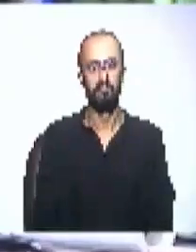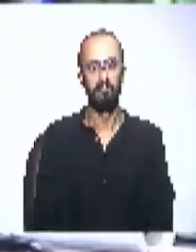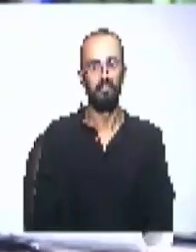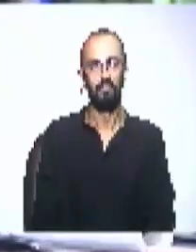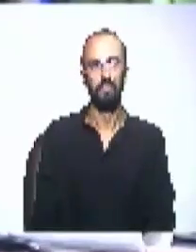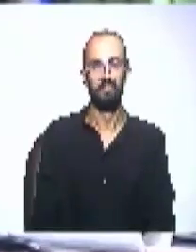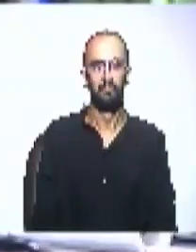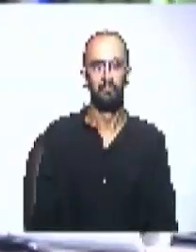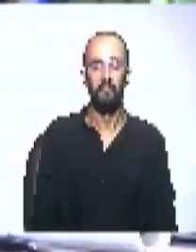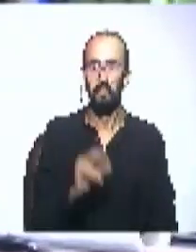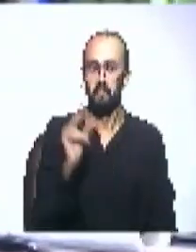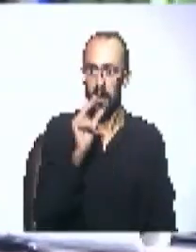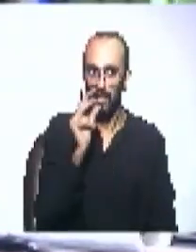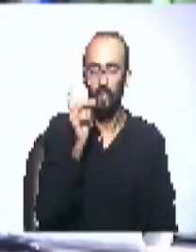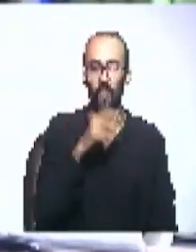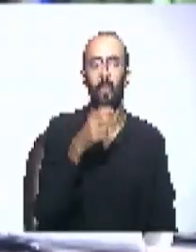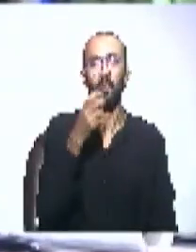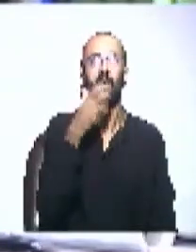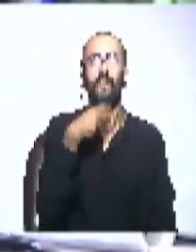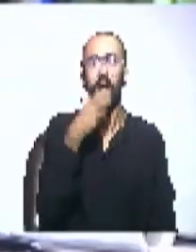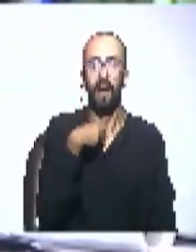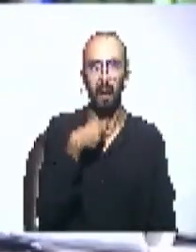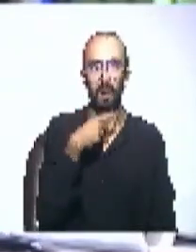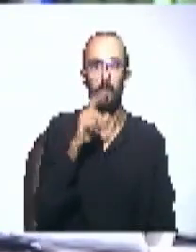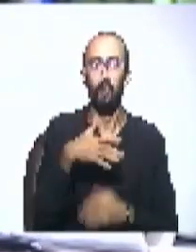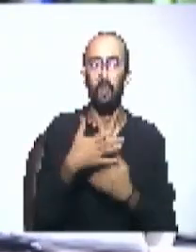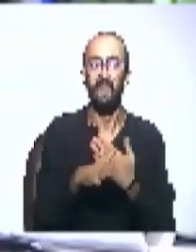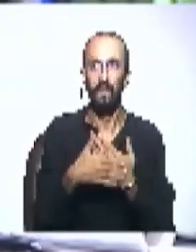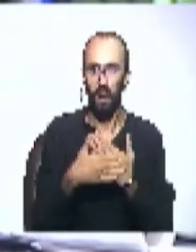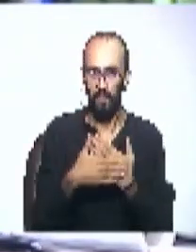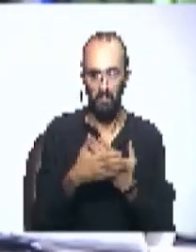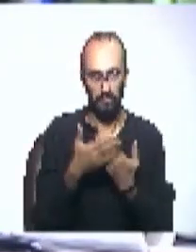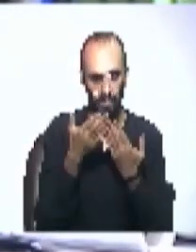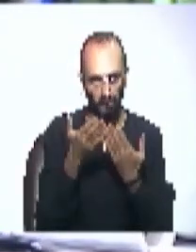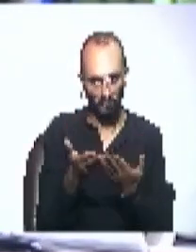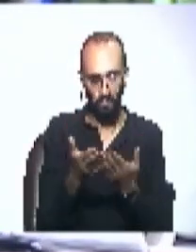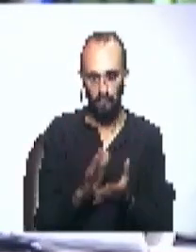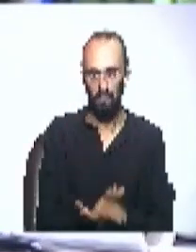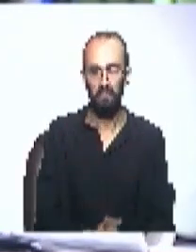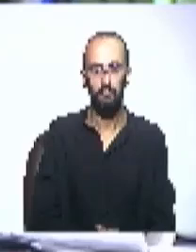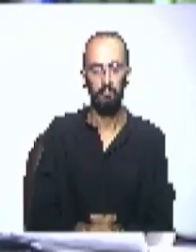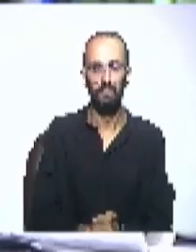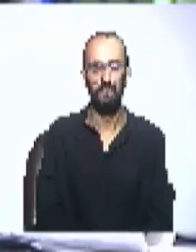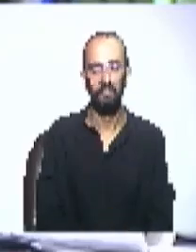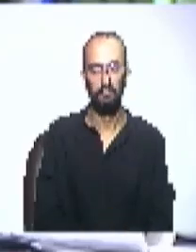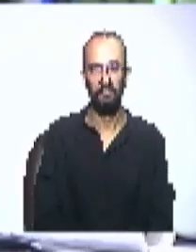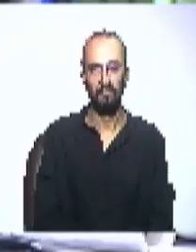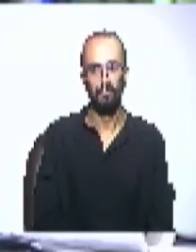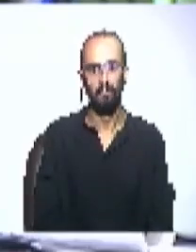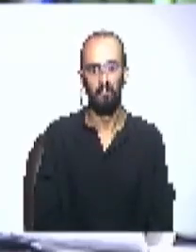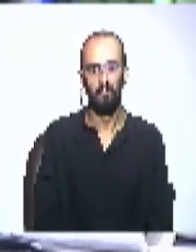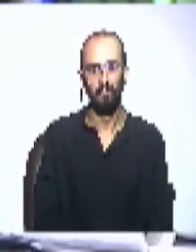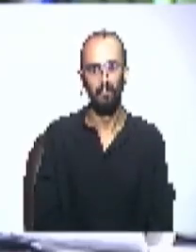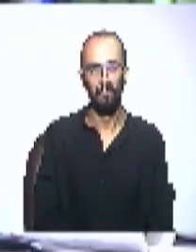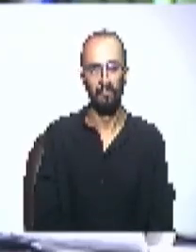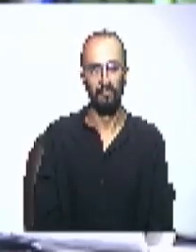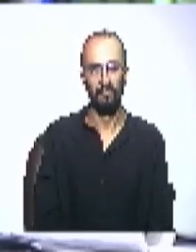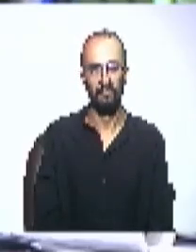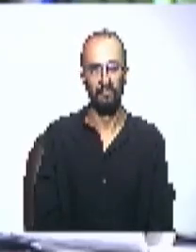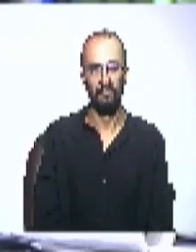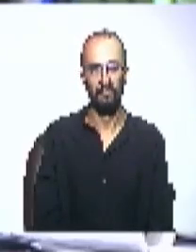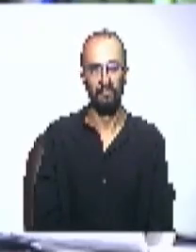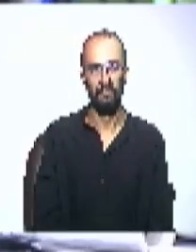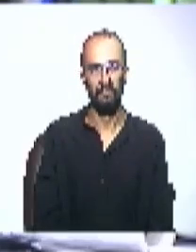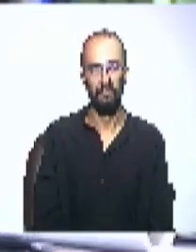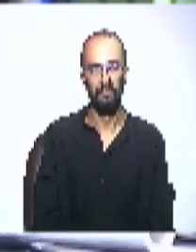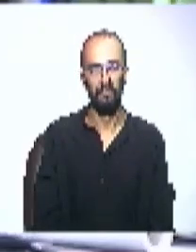بيض وتفاح، بيض وتفاح وقرفه، يعني حاجه رائعه جدا. وده الصوص اللي احنا عملناه،